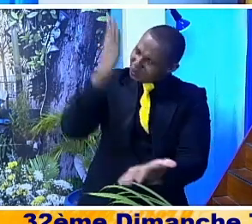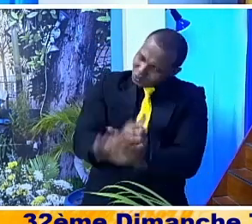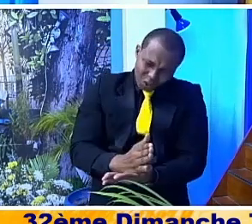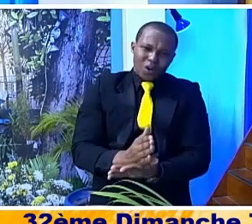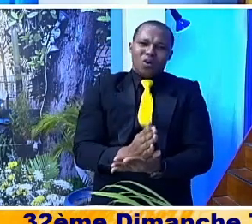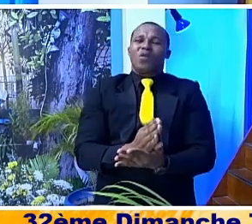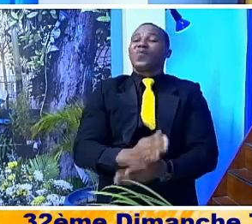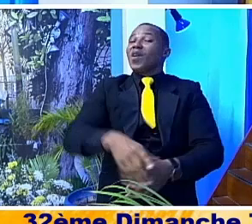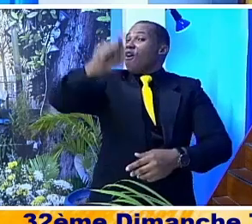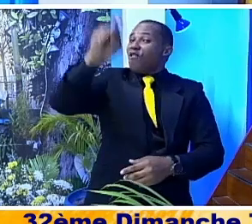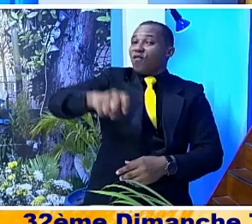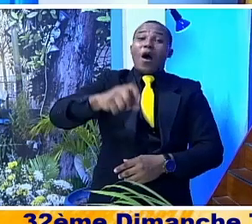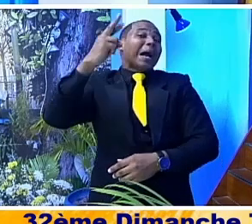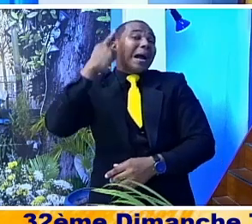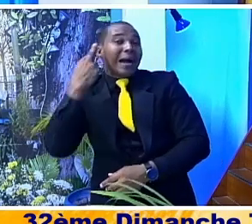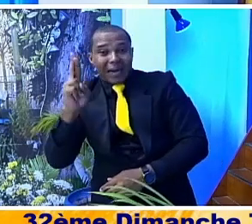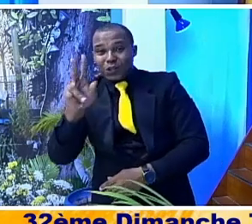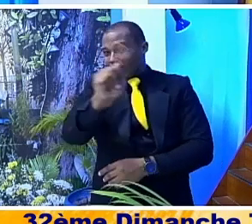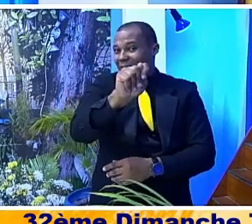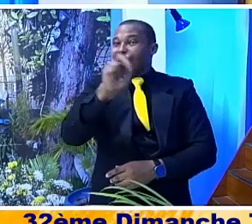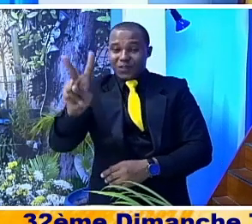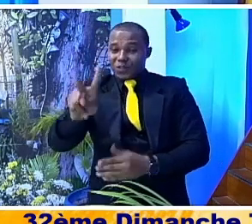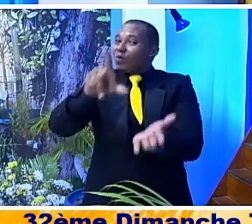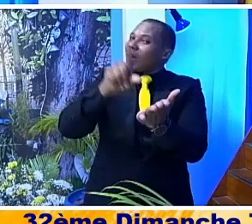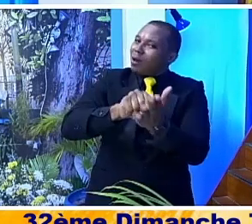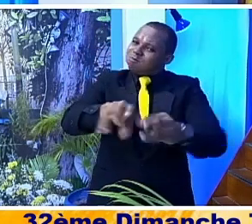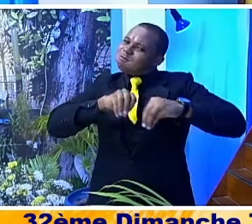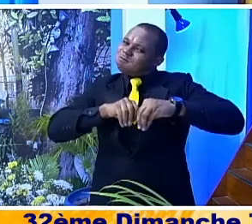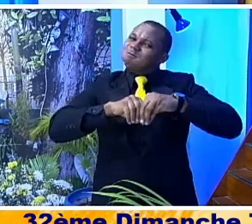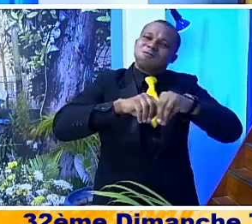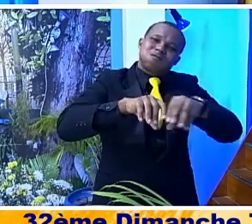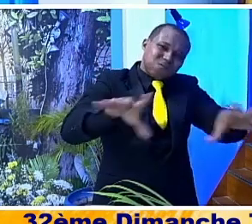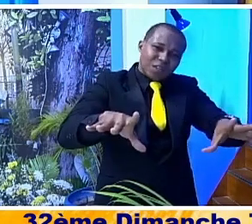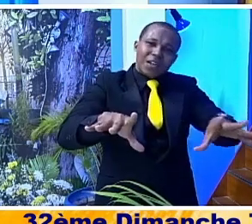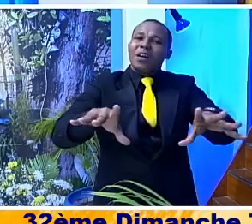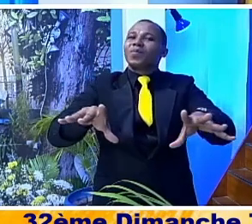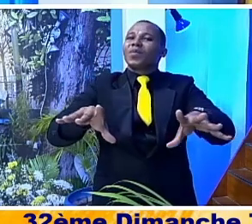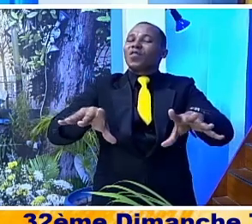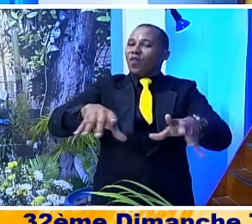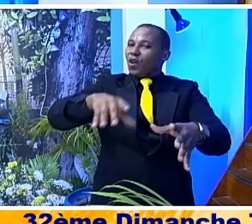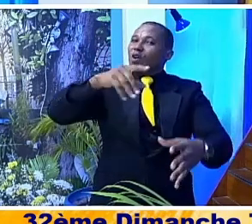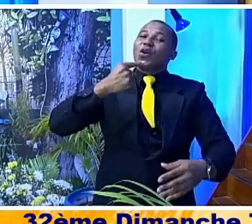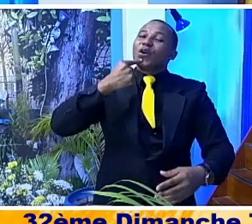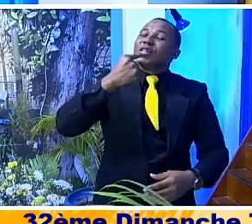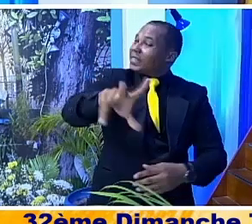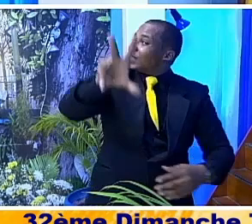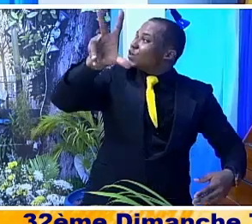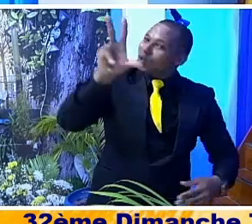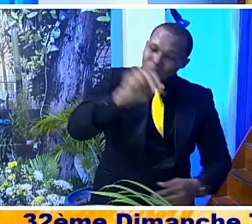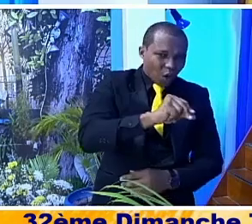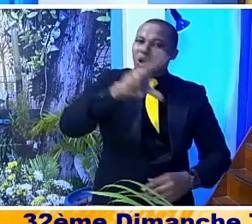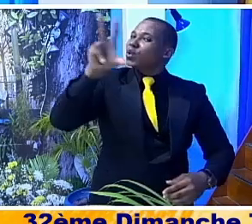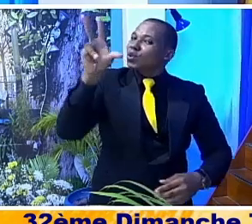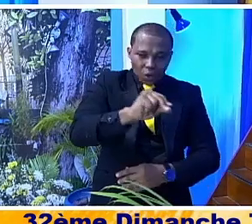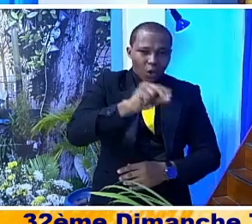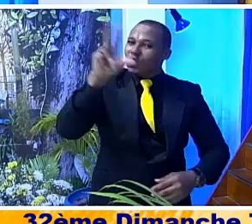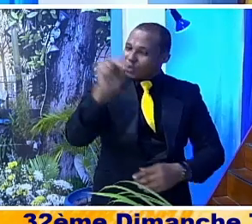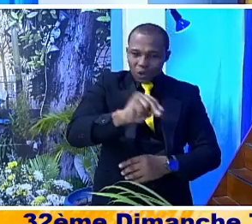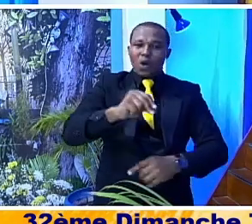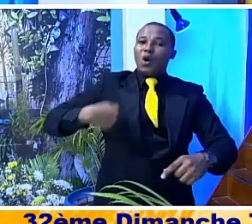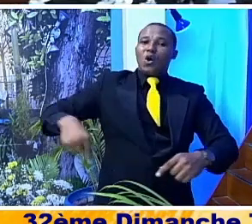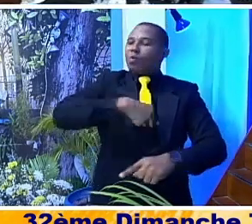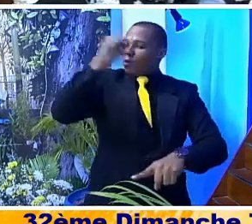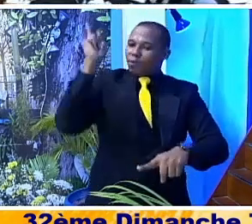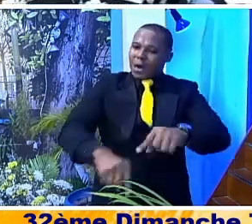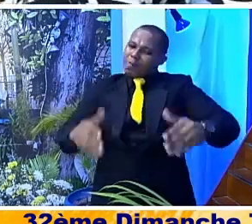que radio, télévision, moun ka bay nouvelle, moun ka fait mission de formation, faut que yo reparle sur ça encore. Li pa ka continuer comme